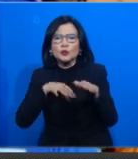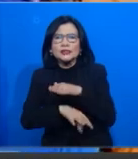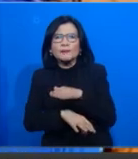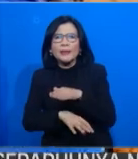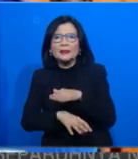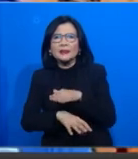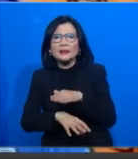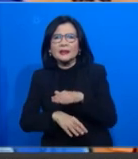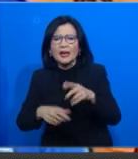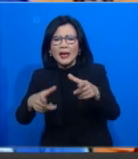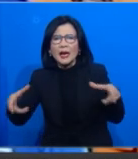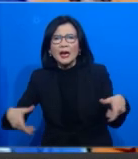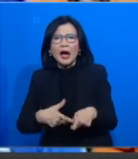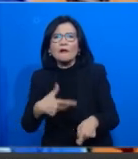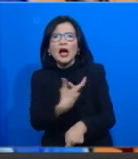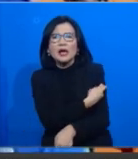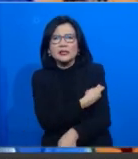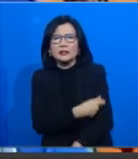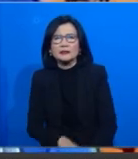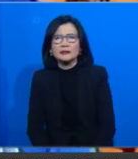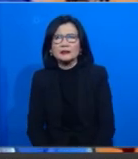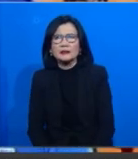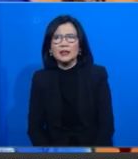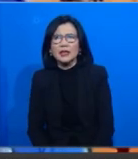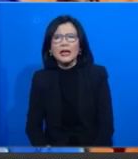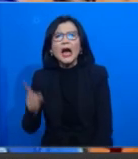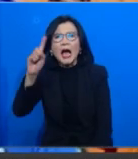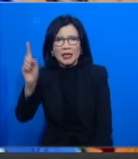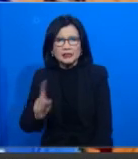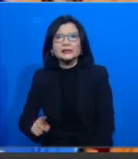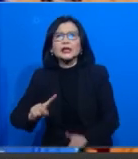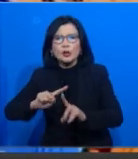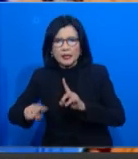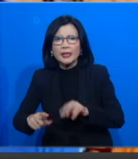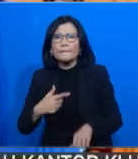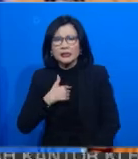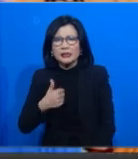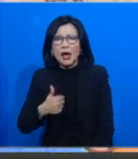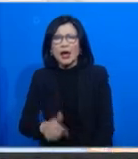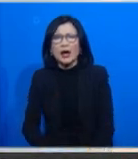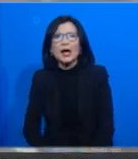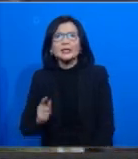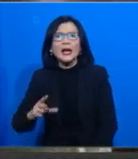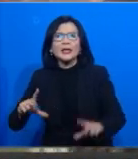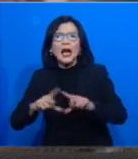situ? Diduga seperti itu. Korsleting listrik? Bisa jadi korsleting listrik dari alat